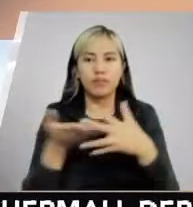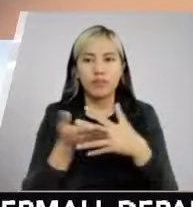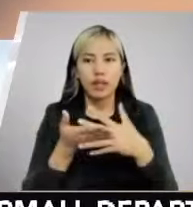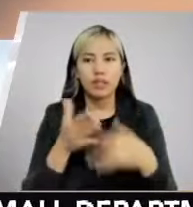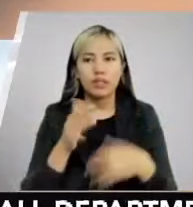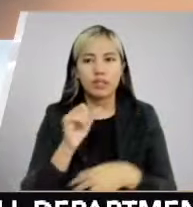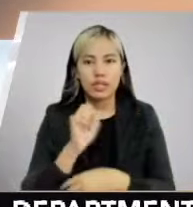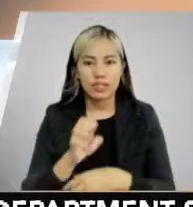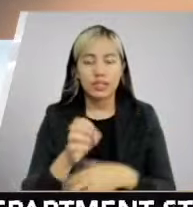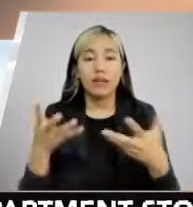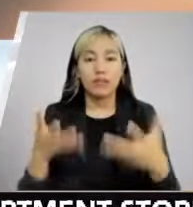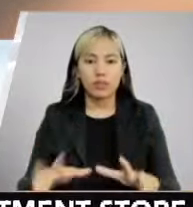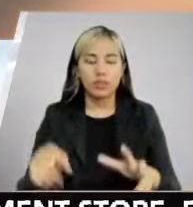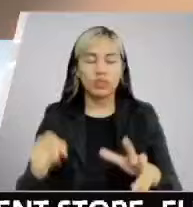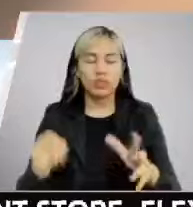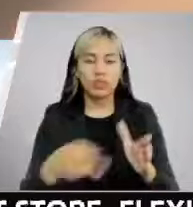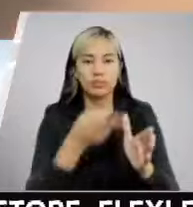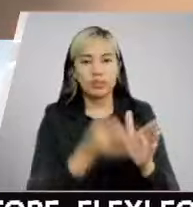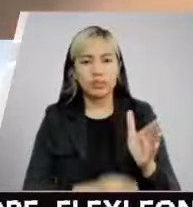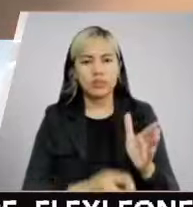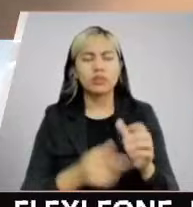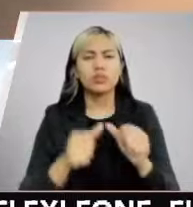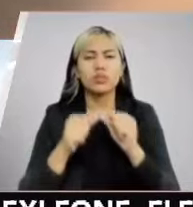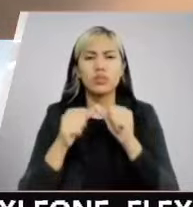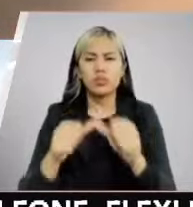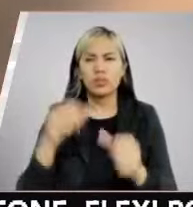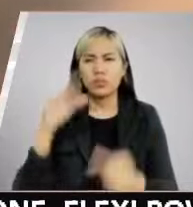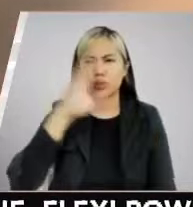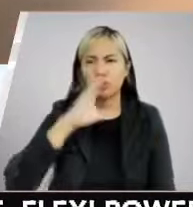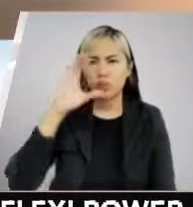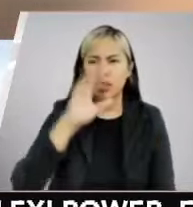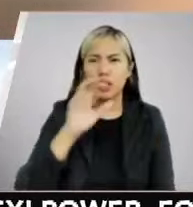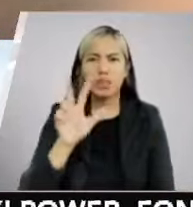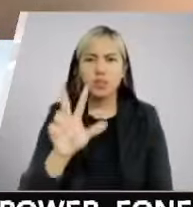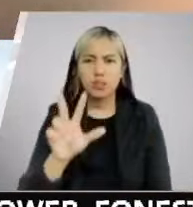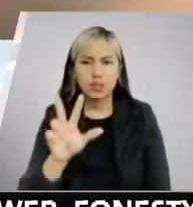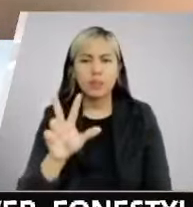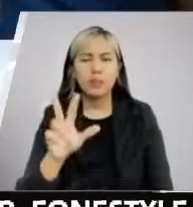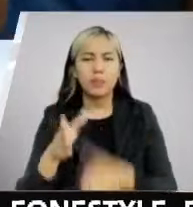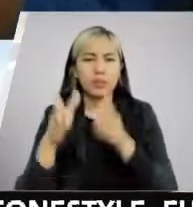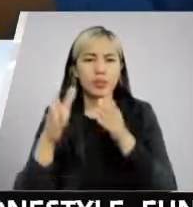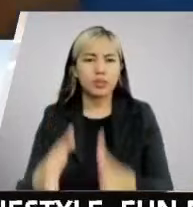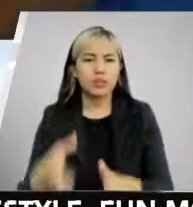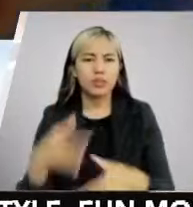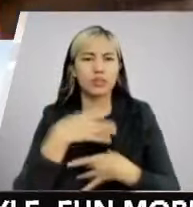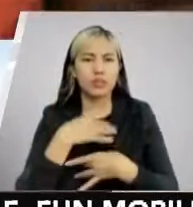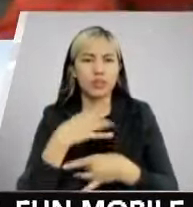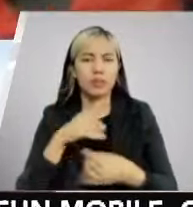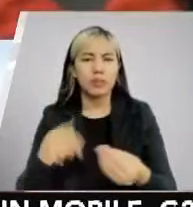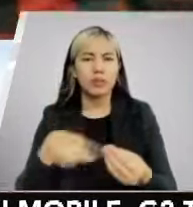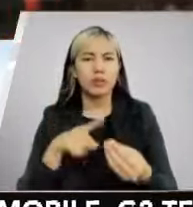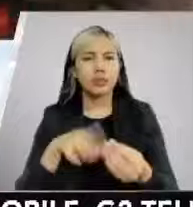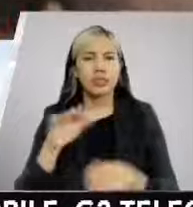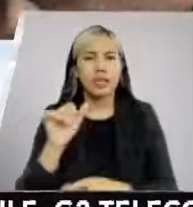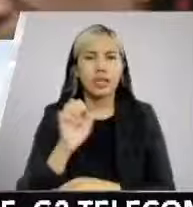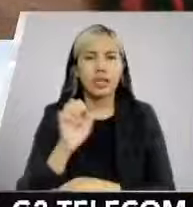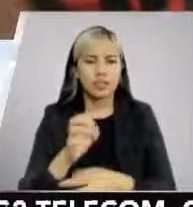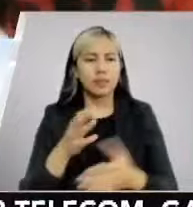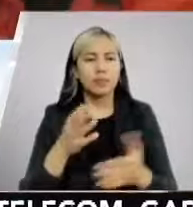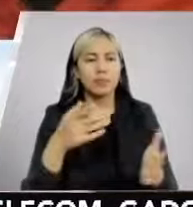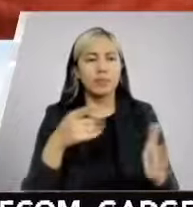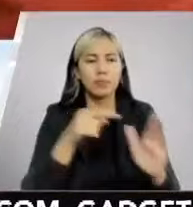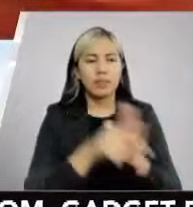libing. Patuloy na hinahanap ng PNP ang tatlo pang persons of interest sa kasong pagpatay kina Lopez at Cohen. Lumalabas